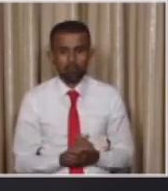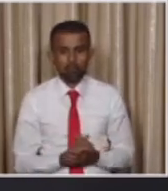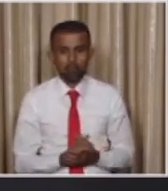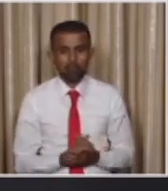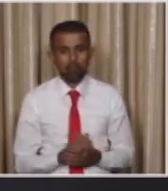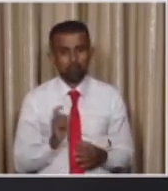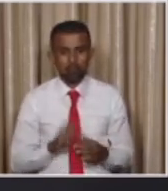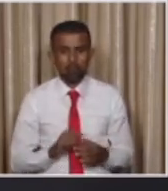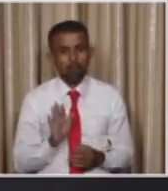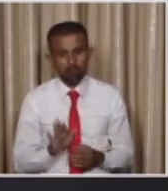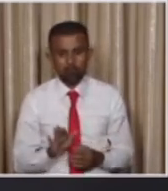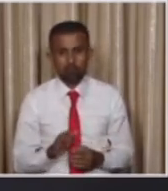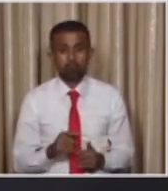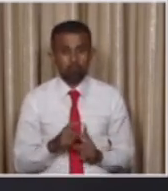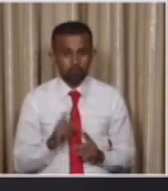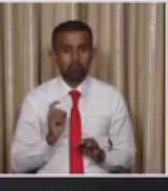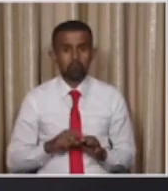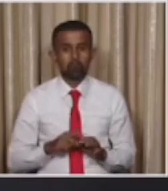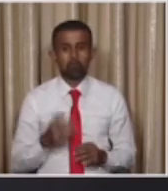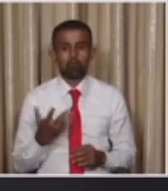නොවේ, බරපතල ප්‍රශ්න තිබුණා,